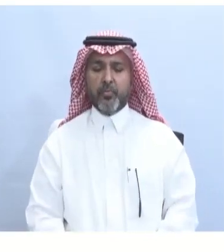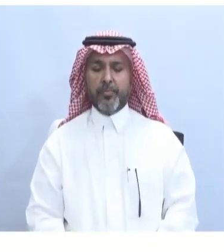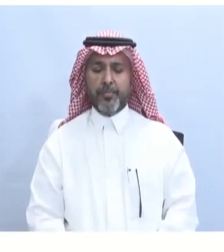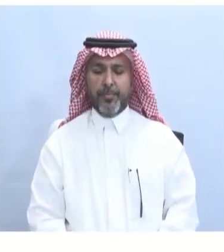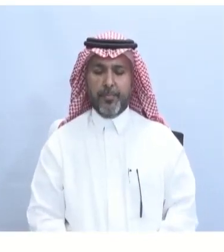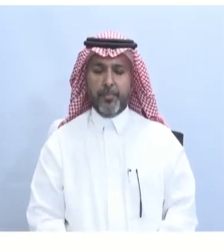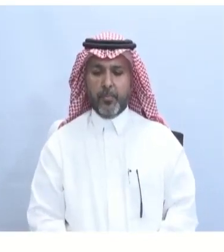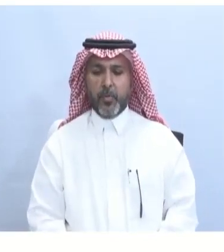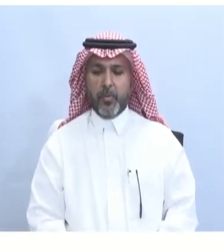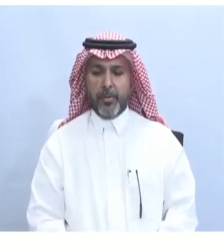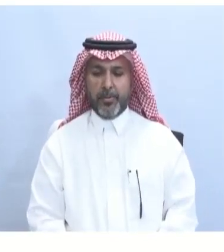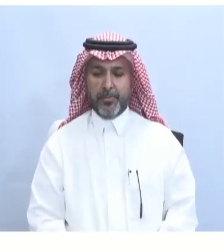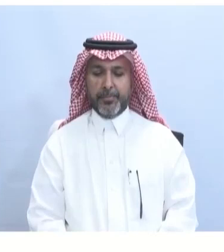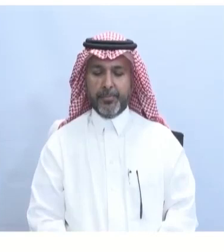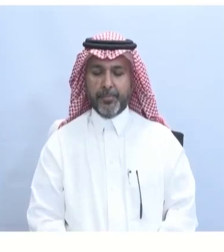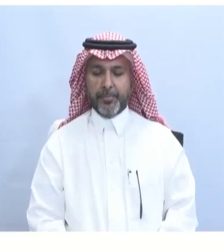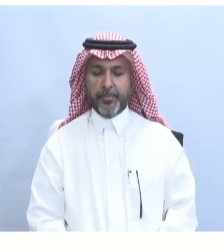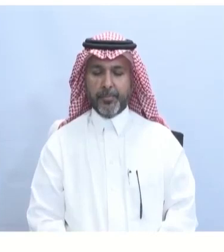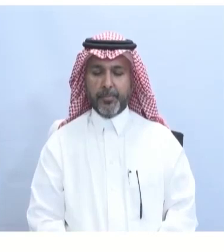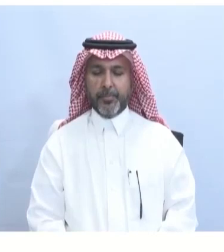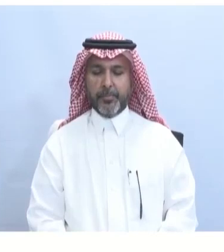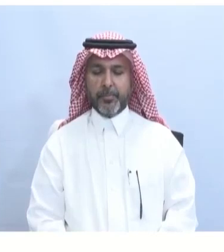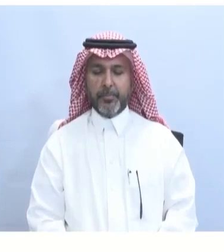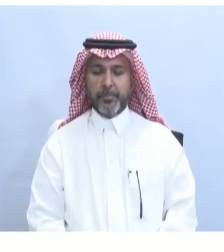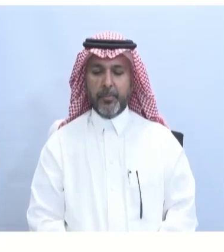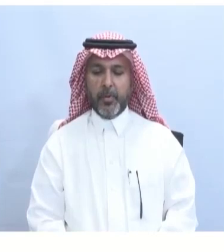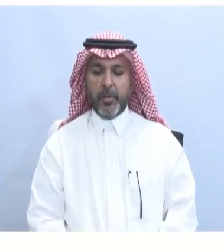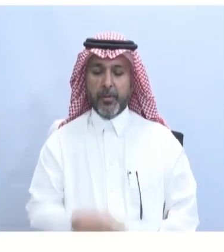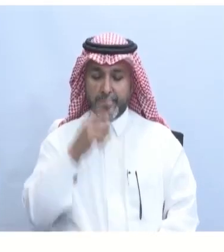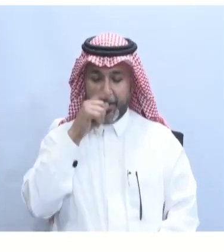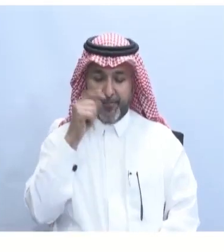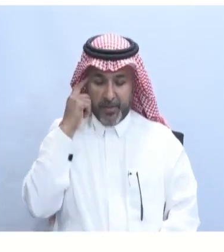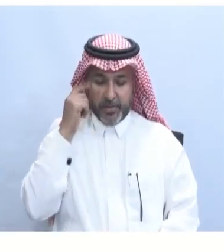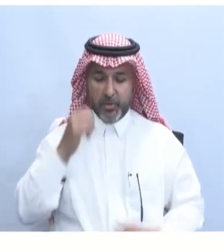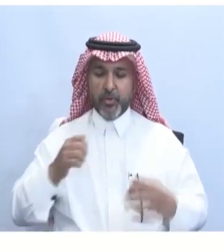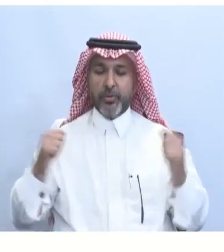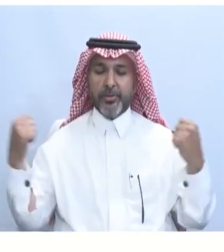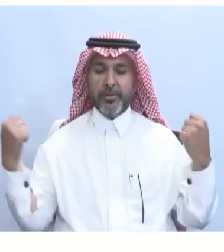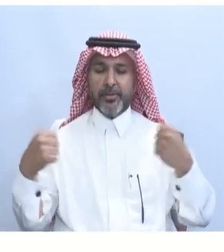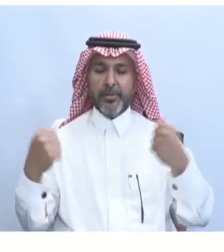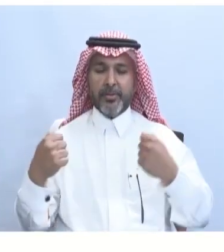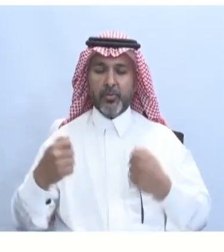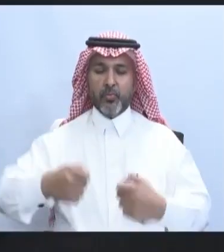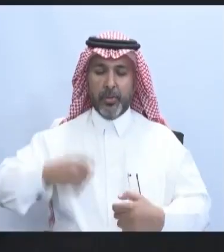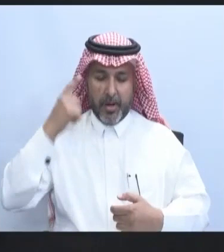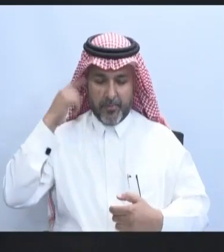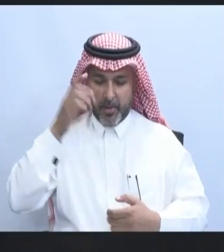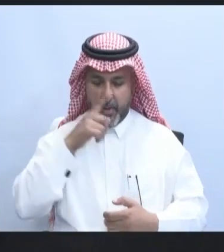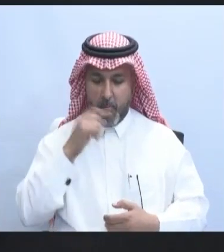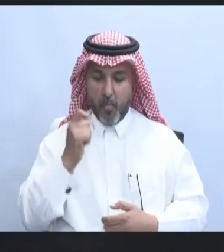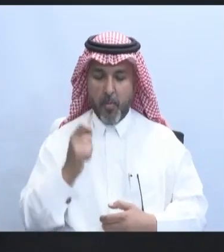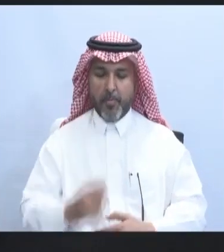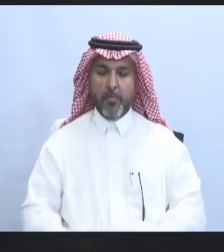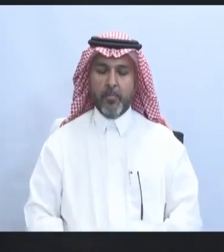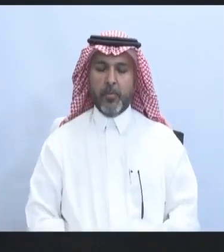تعيين القضاه نعلم يعني دور القضاه هي في الحكم